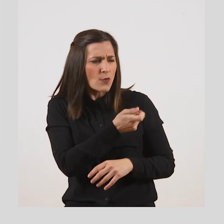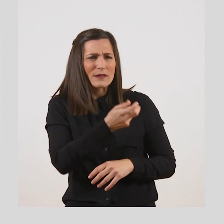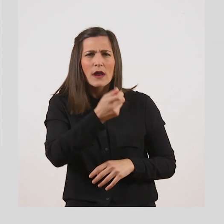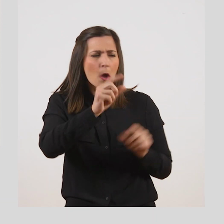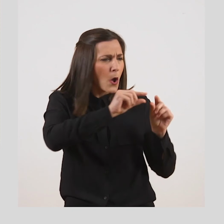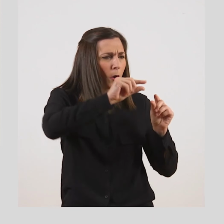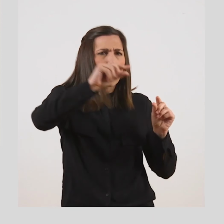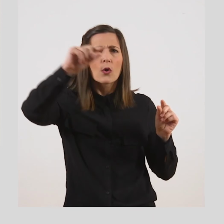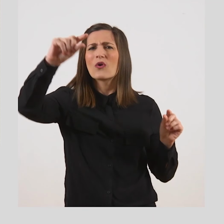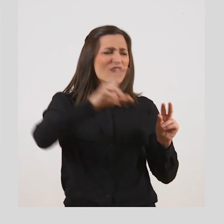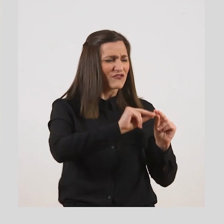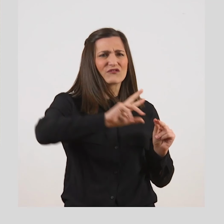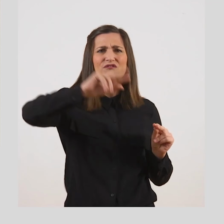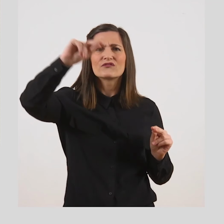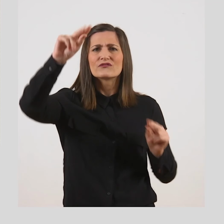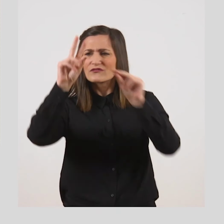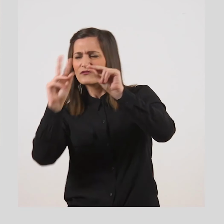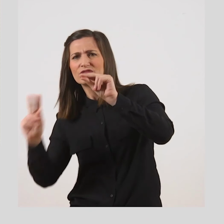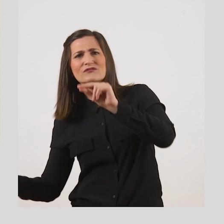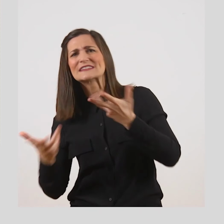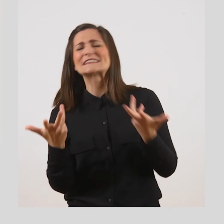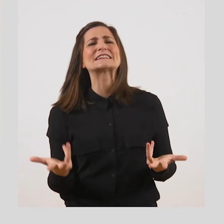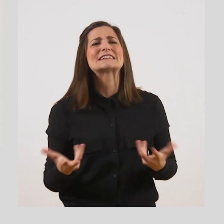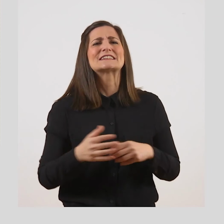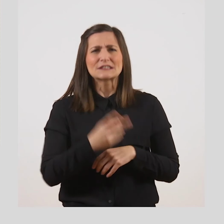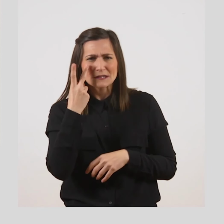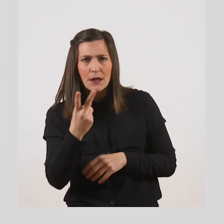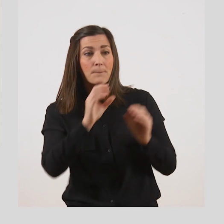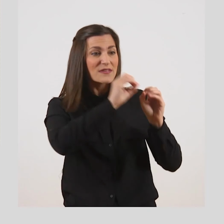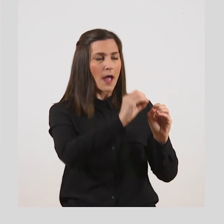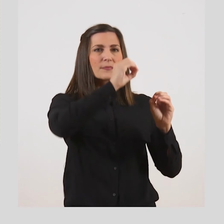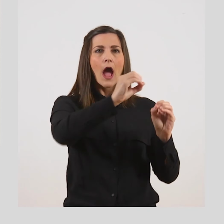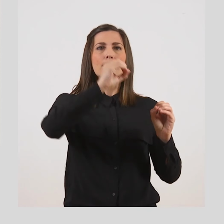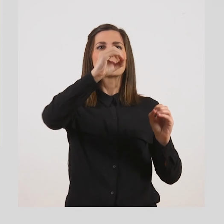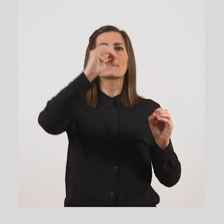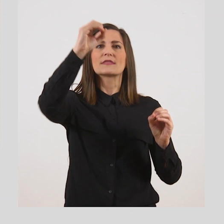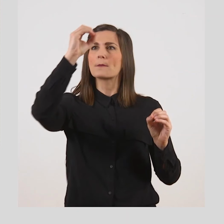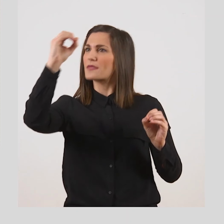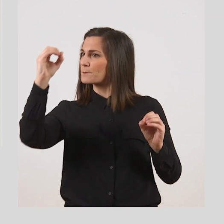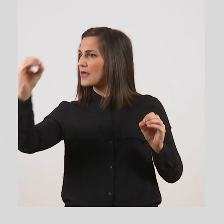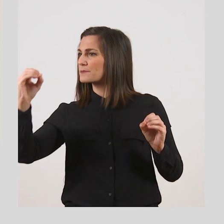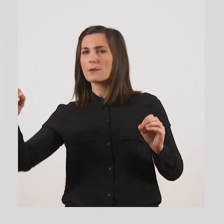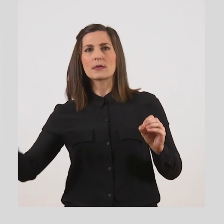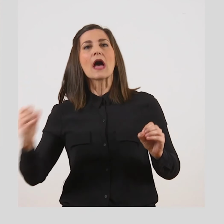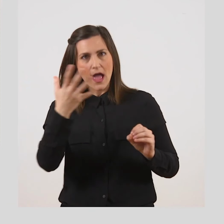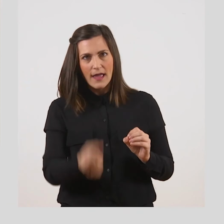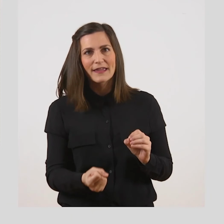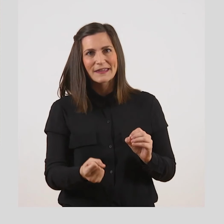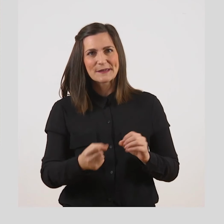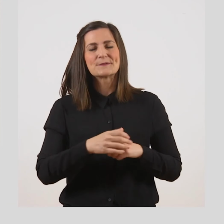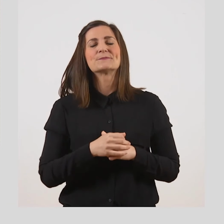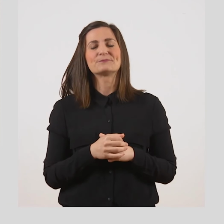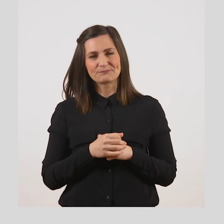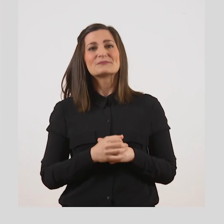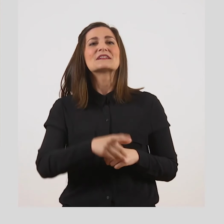Τι κοινό έχουν όλοι αυτοί οι αριθμοί, το παρατηρήσατε? Έχουν όλοι δίπλα τους ένα ολοστρόγγυλο μηδενικό. Πολύ ωραία.